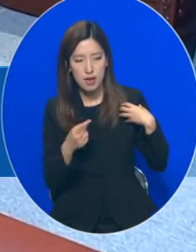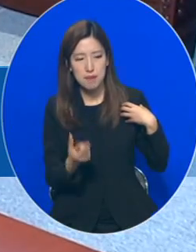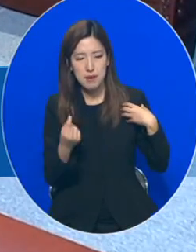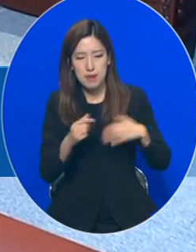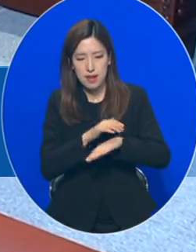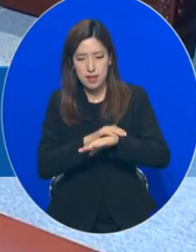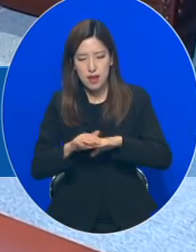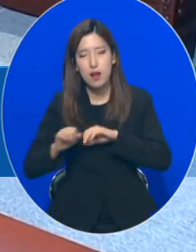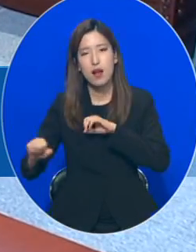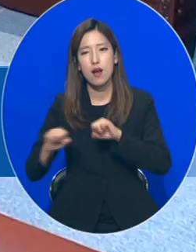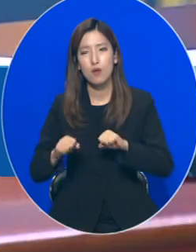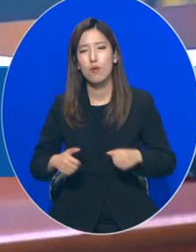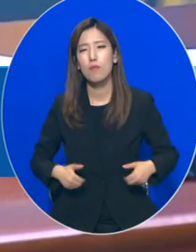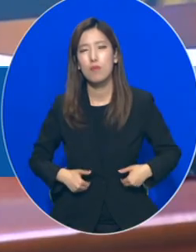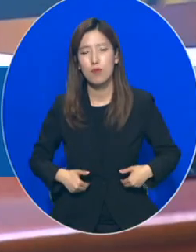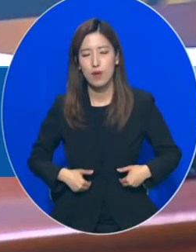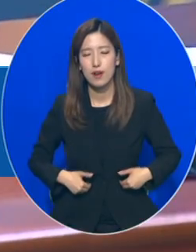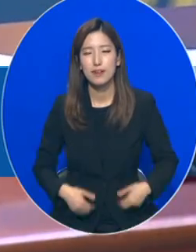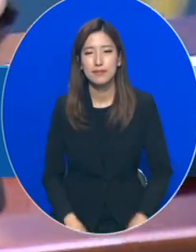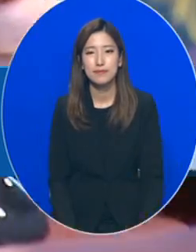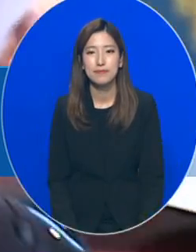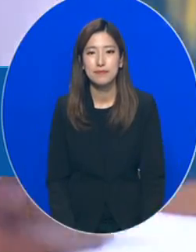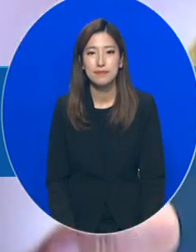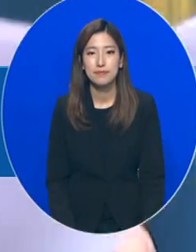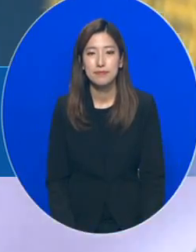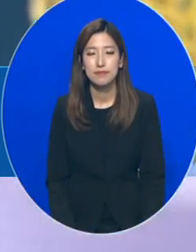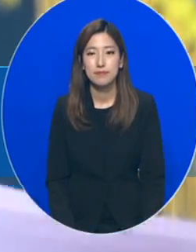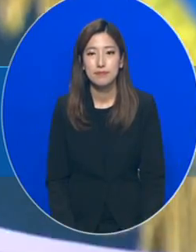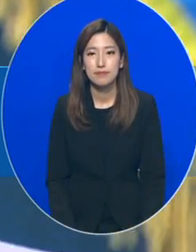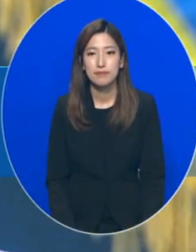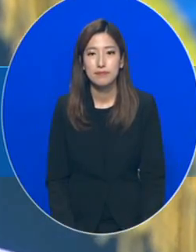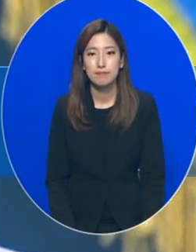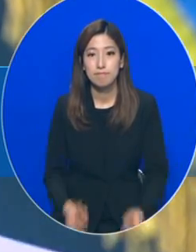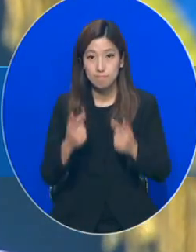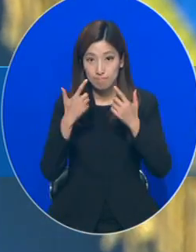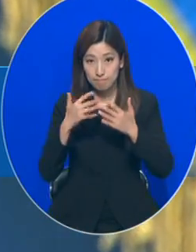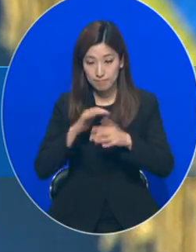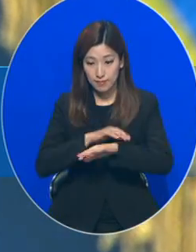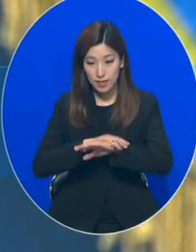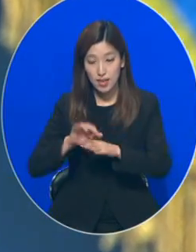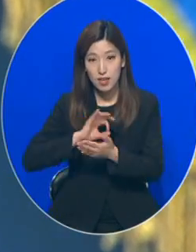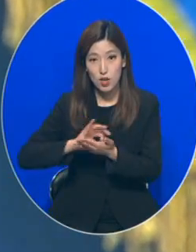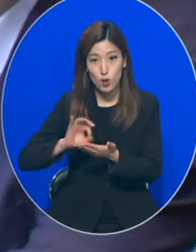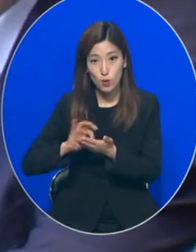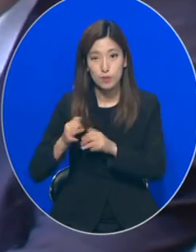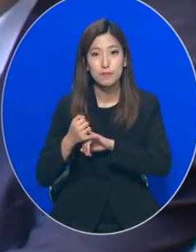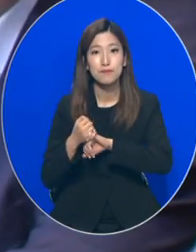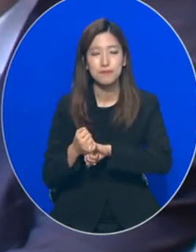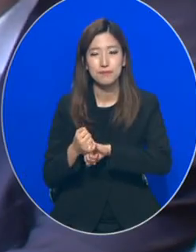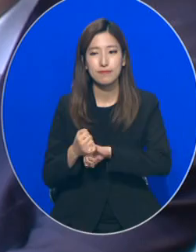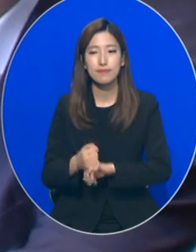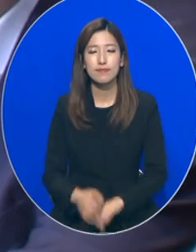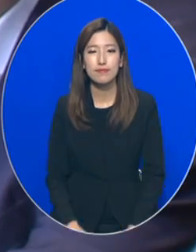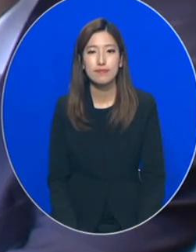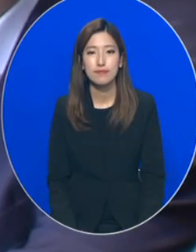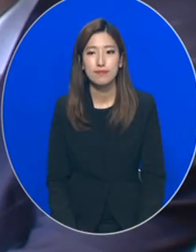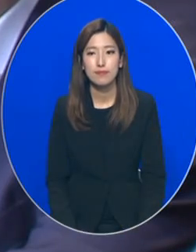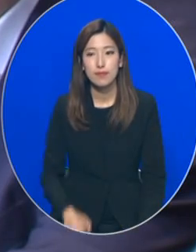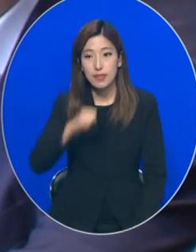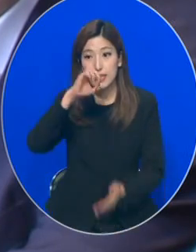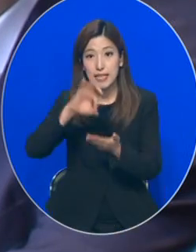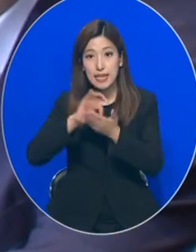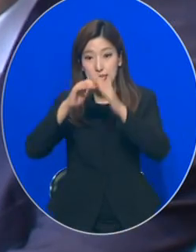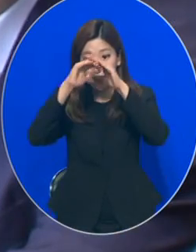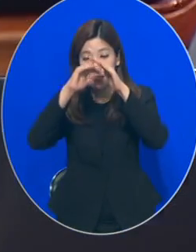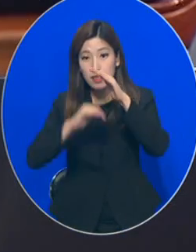임시국회 회기 내 처리된 것은 천만다행이라면서 속도감 있는 집행을 당부했습니다. 통과된 추경의 내용을 적극